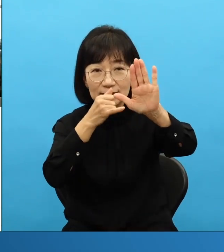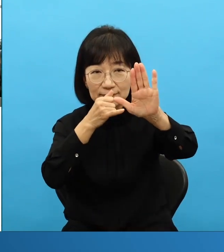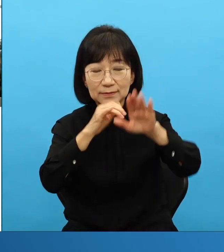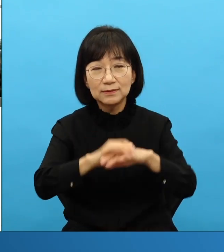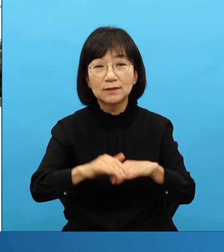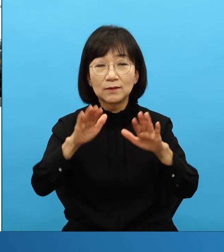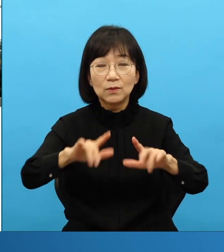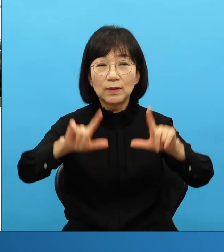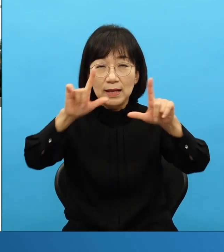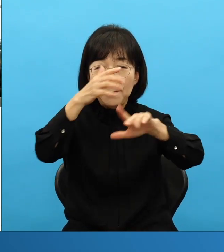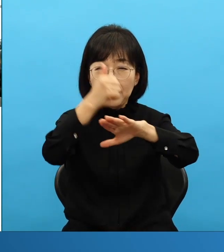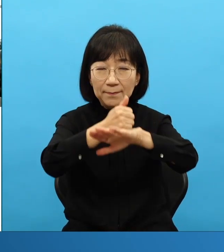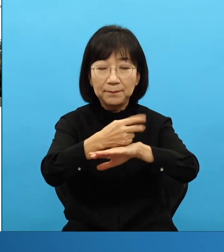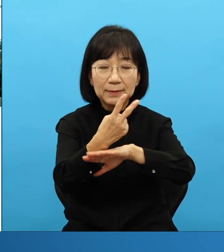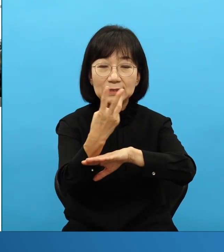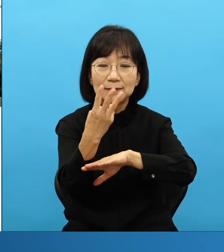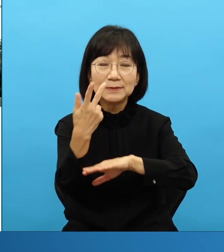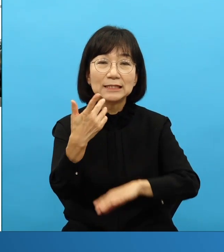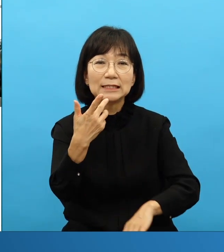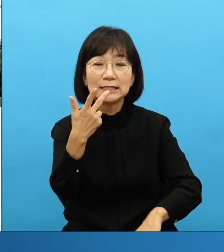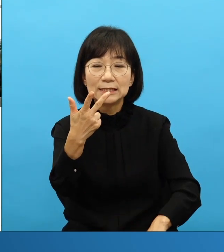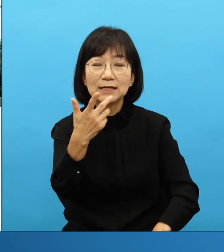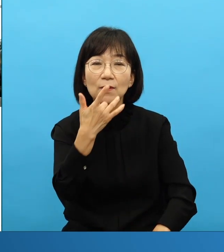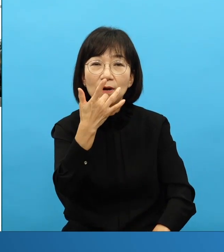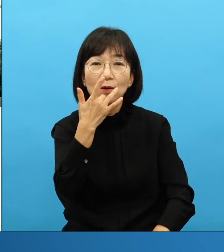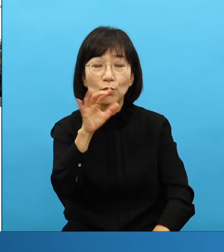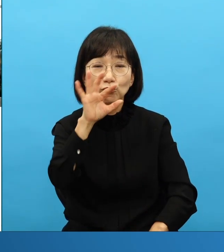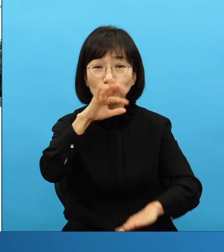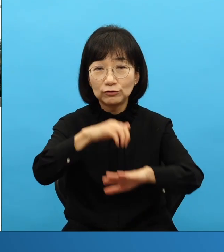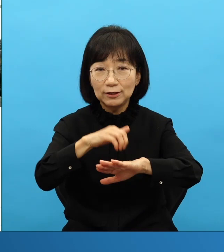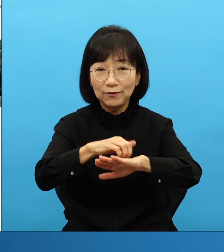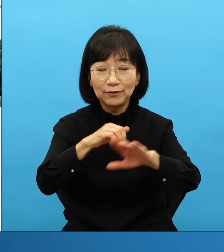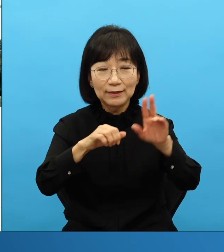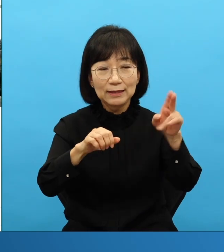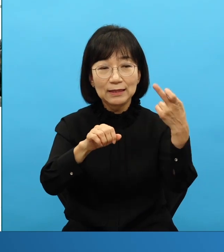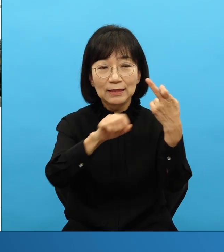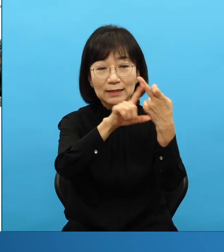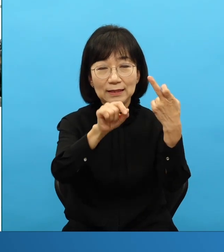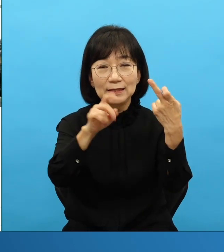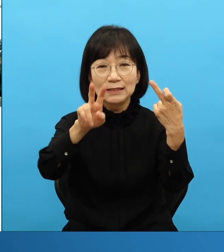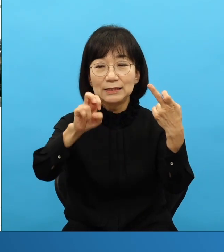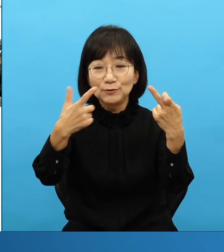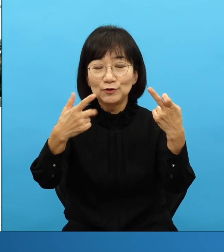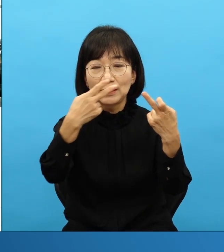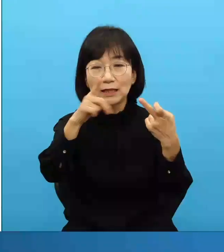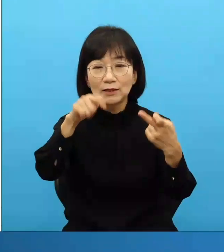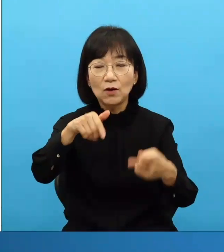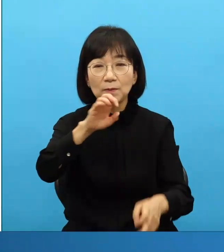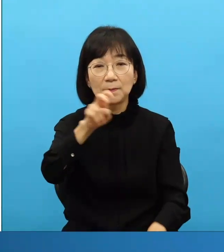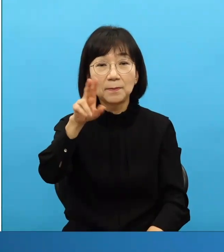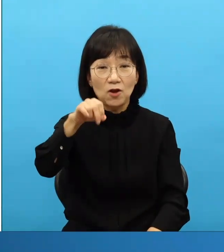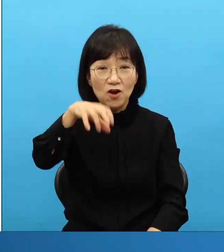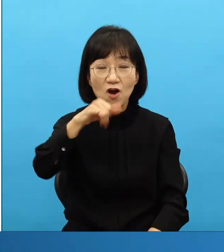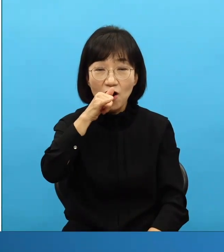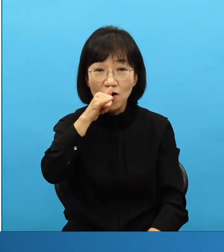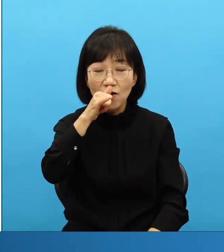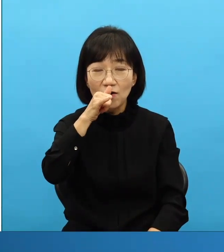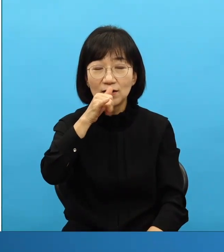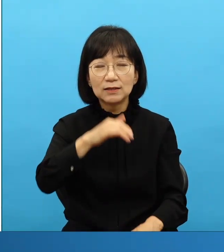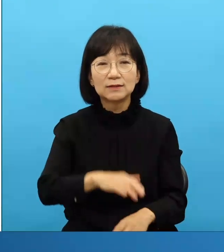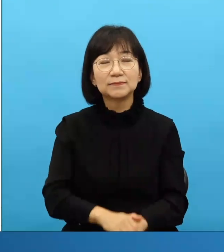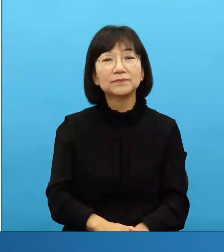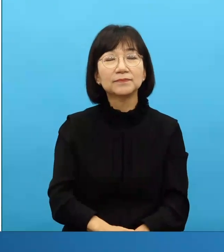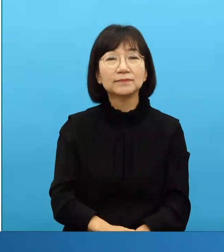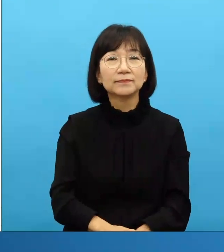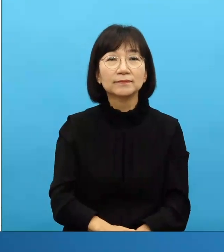올해 마지막 237 화요제자 훈련이 오는 26일 덕평 RUTC에서 열립니다. 237 화요제자